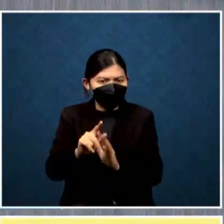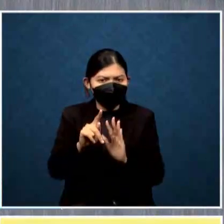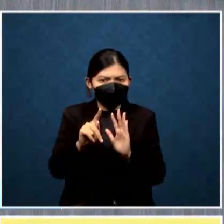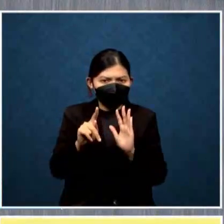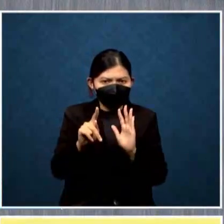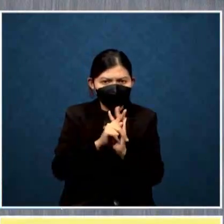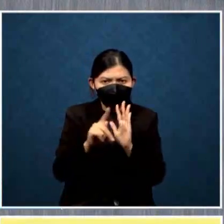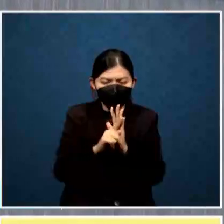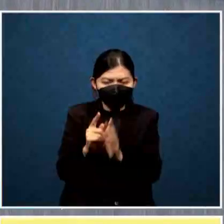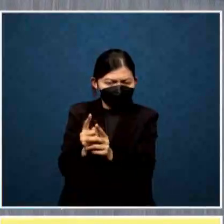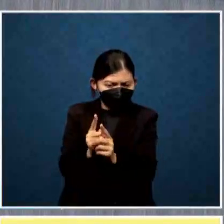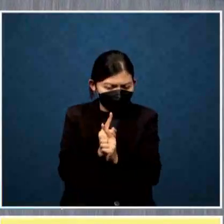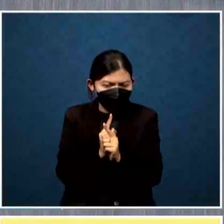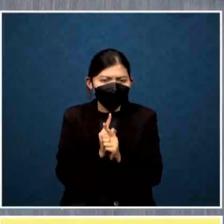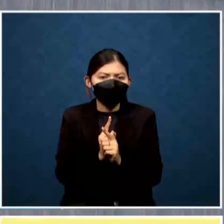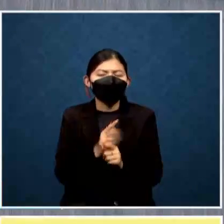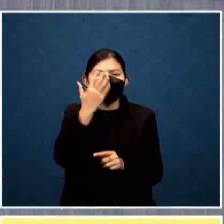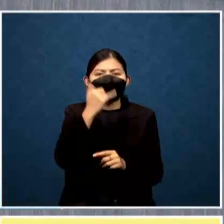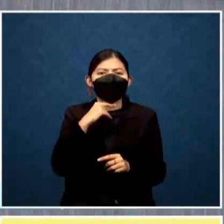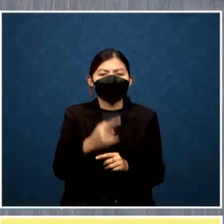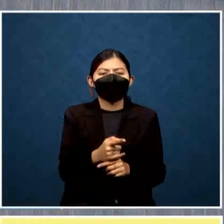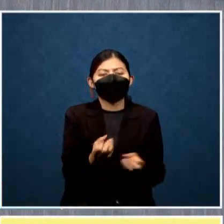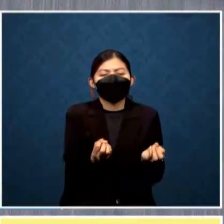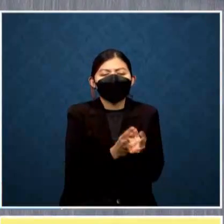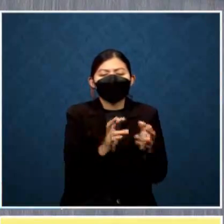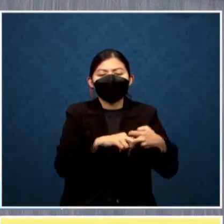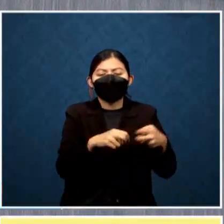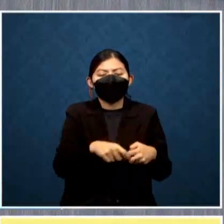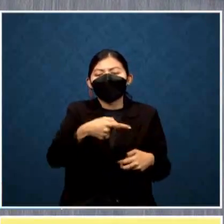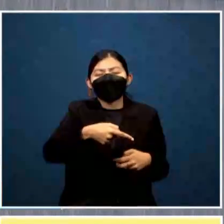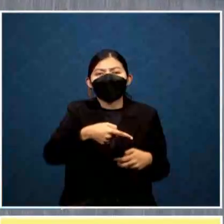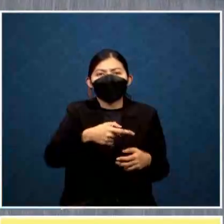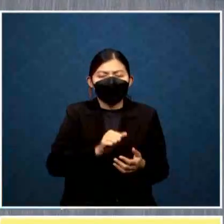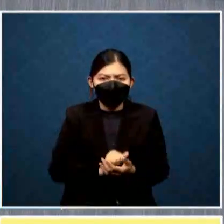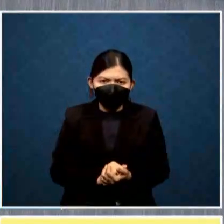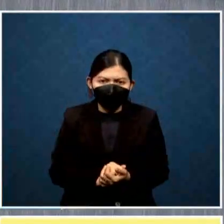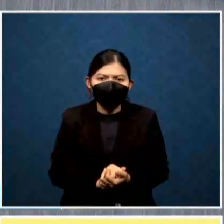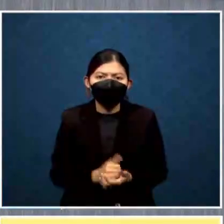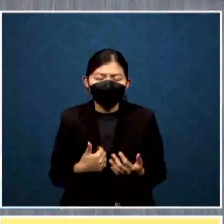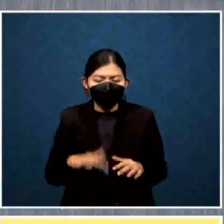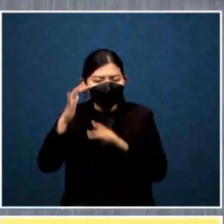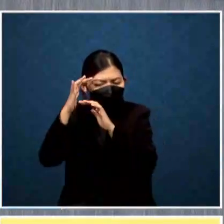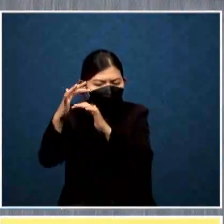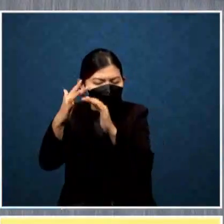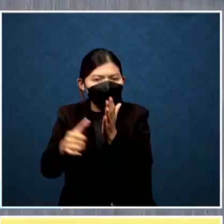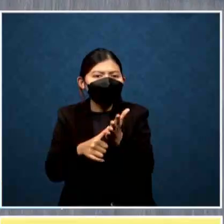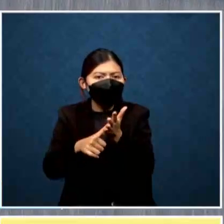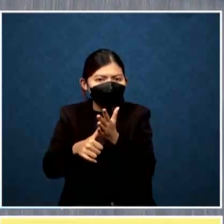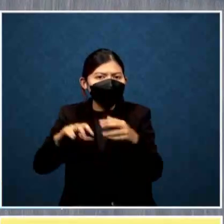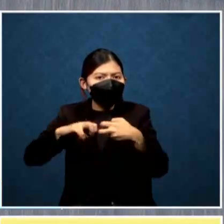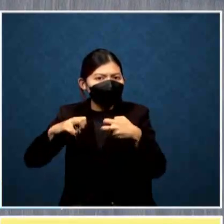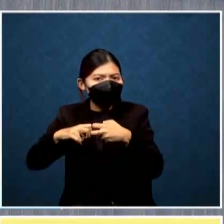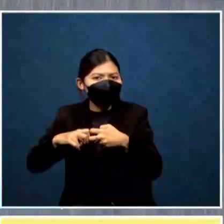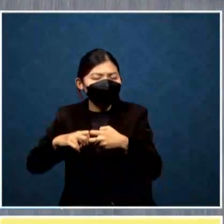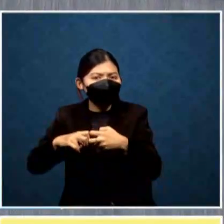นี้และสุดท้ายหวังต่อการปรับปรุงแก้ไขเพราะนั้นสิ่ง